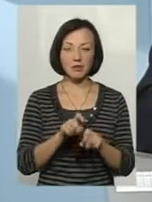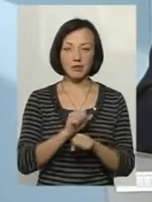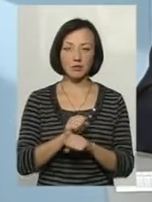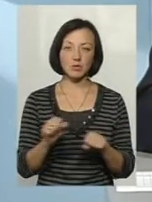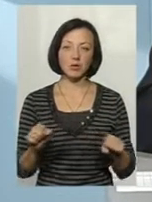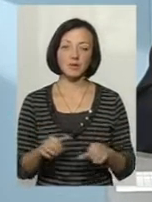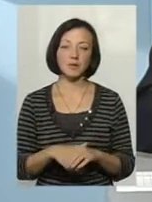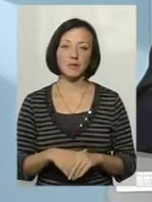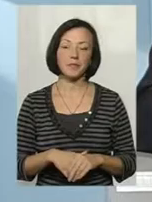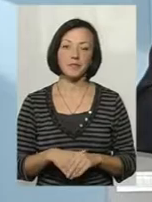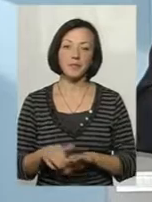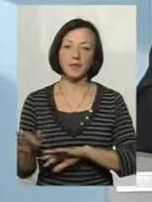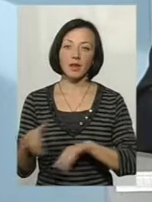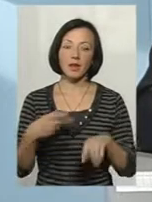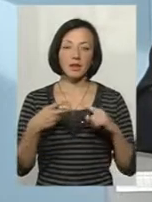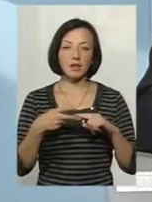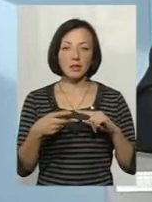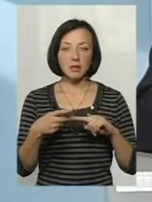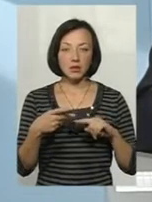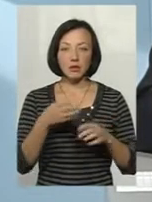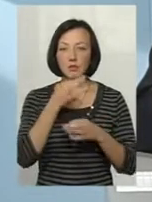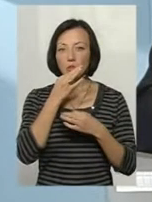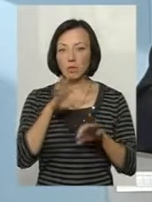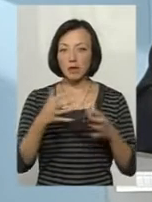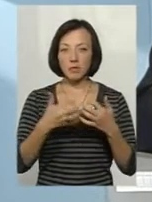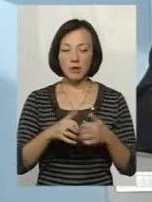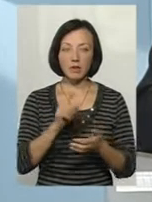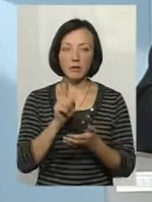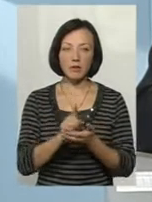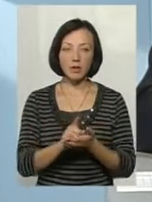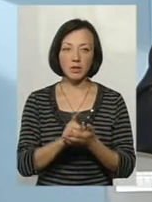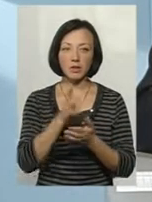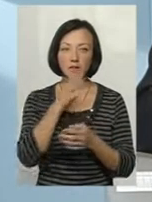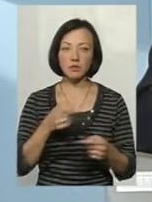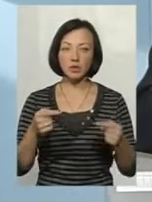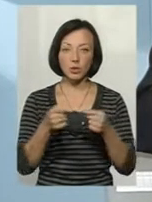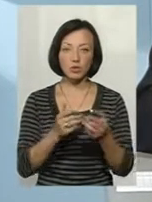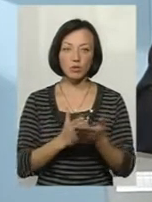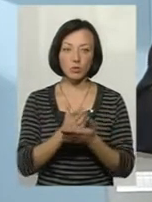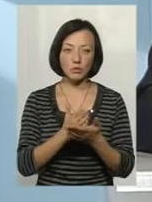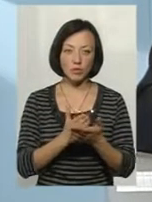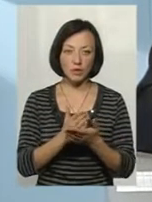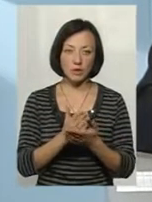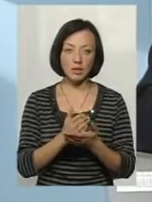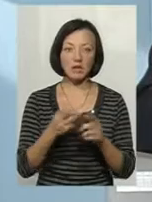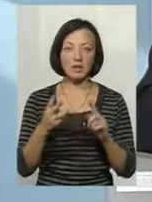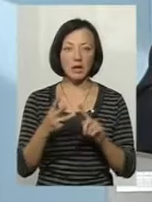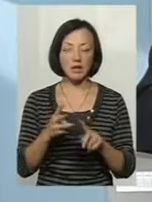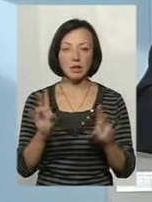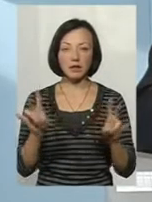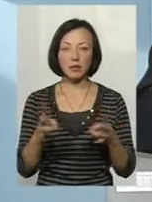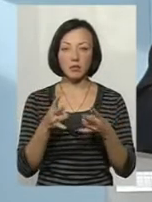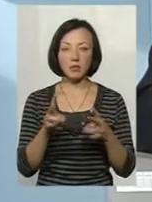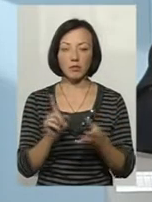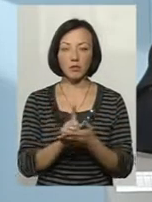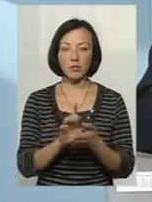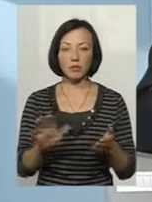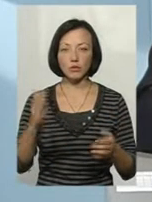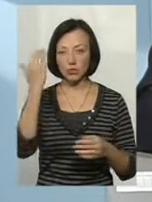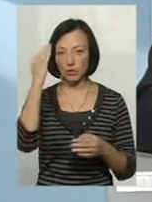раз. Друге, будь-який прилад повинен своєчасно обслуговуватися. Це друге. Третє, не повинно бути